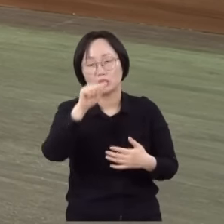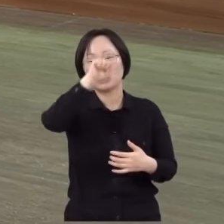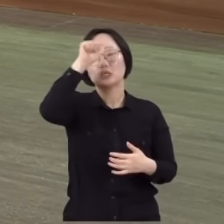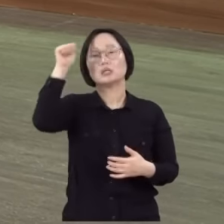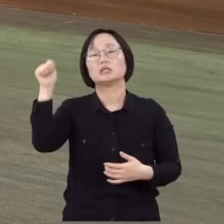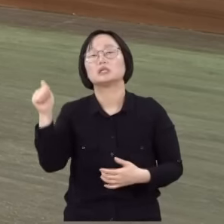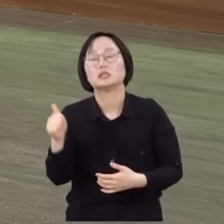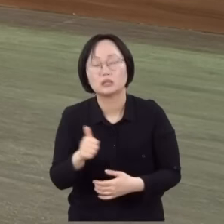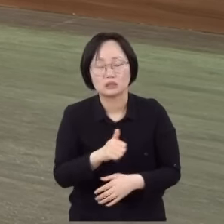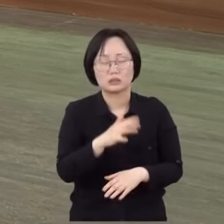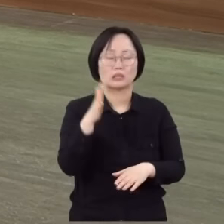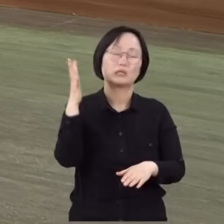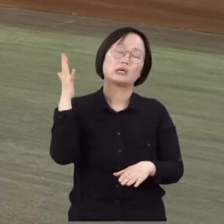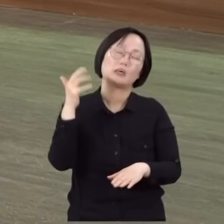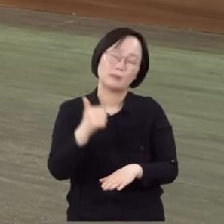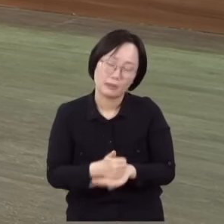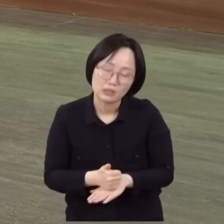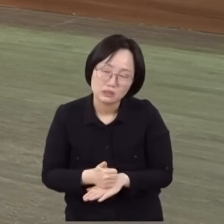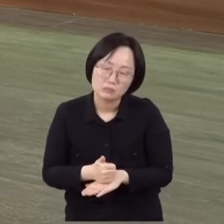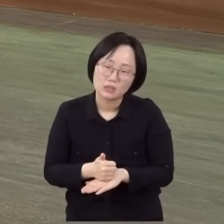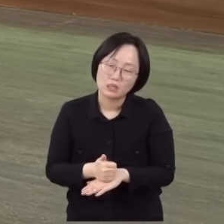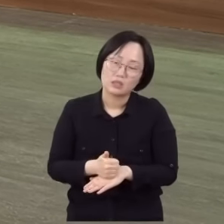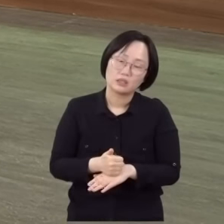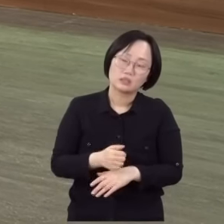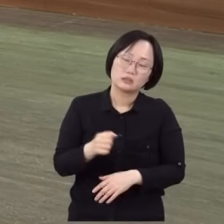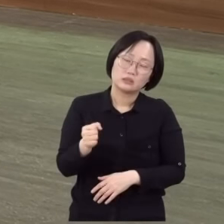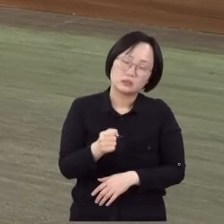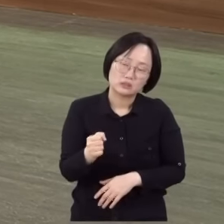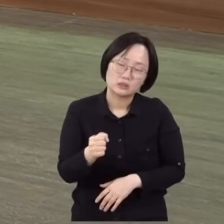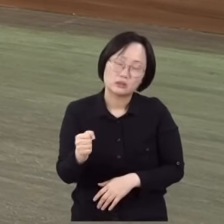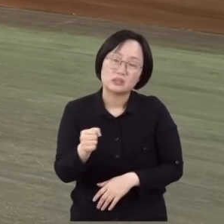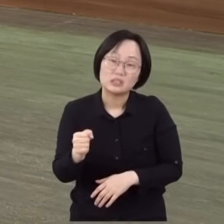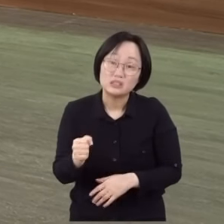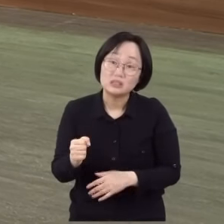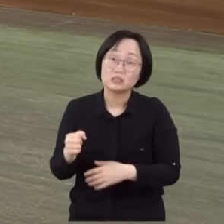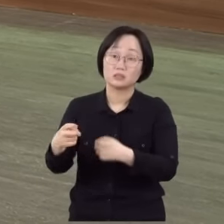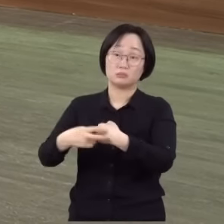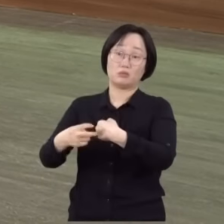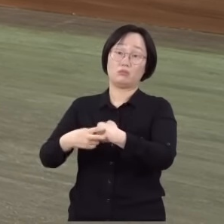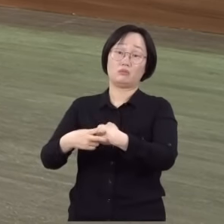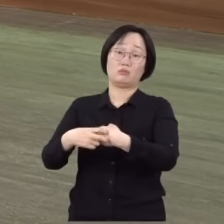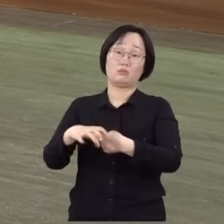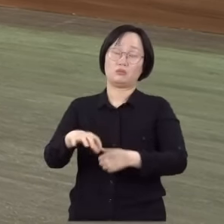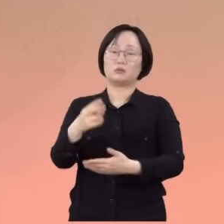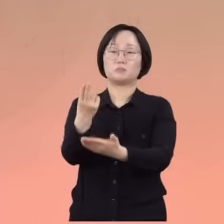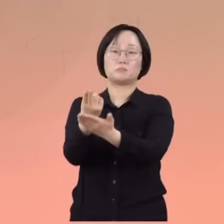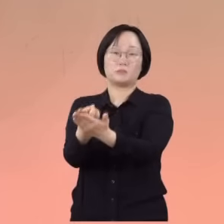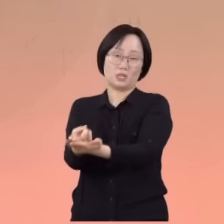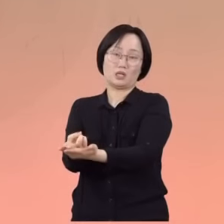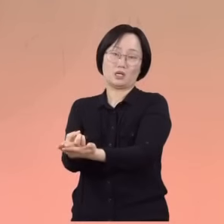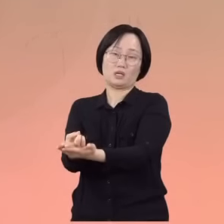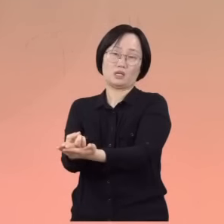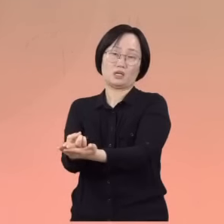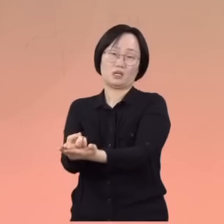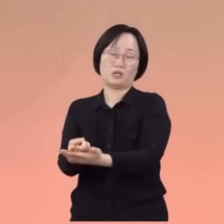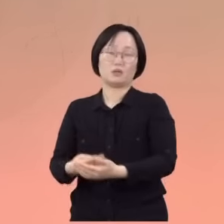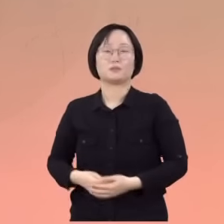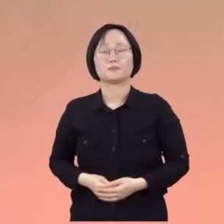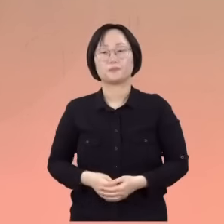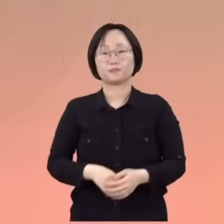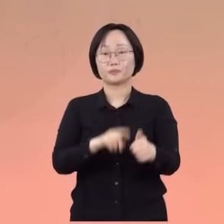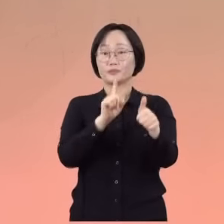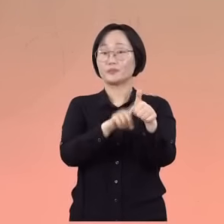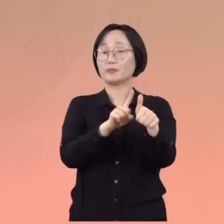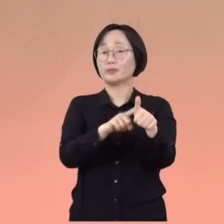호스피스 병원에 2번을 한 50대 남자가 있었다고 합니다 그분은